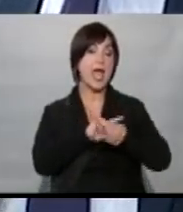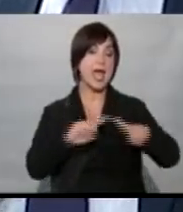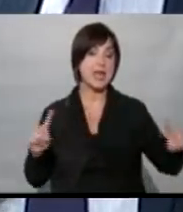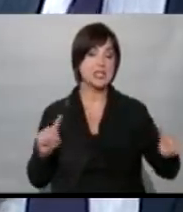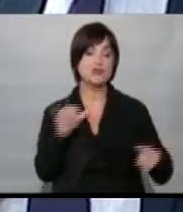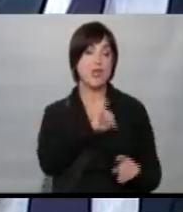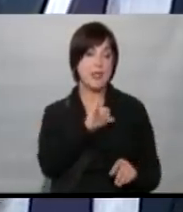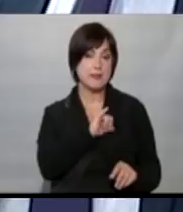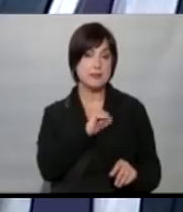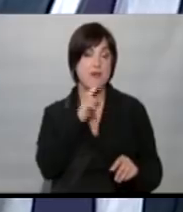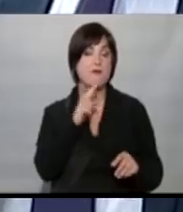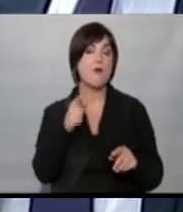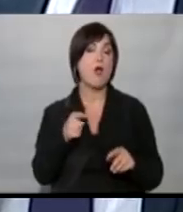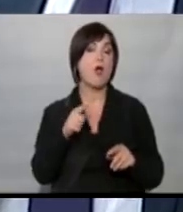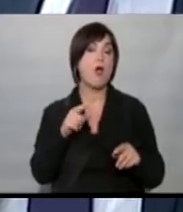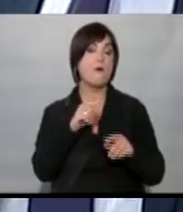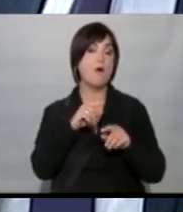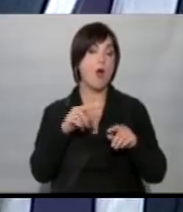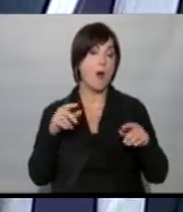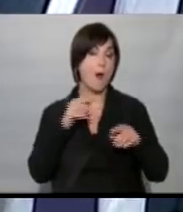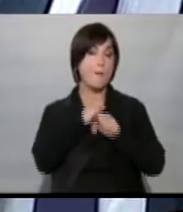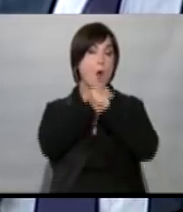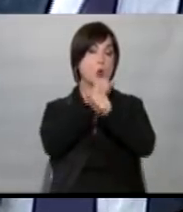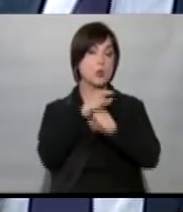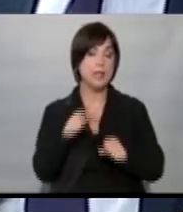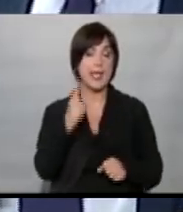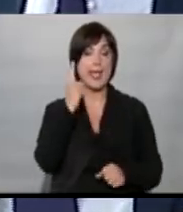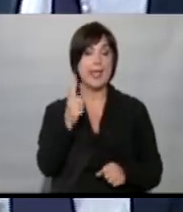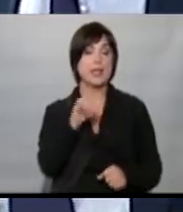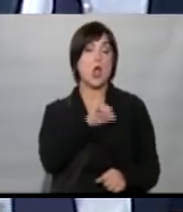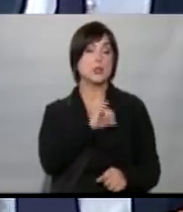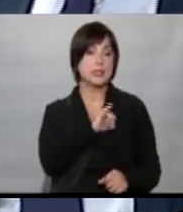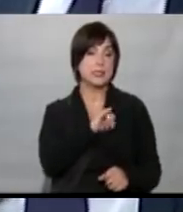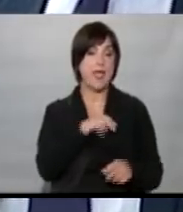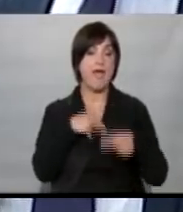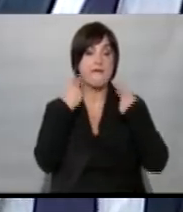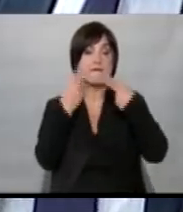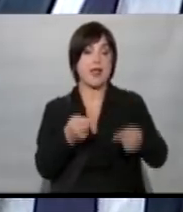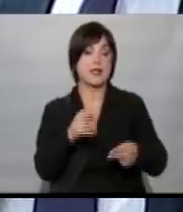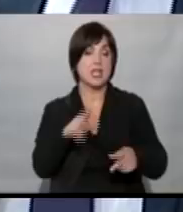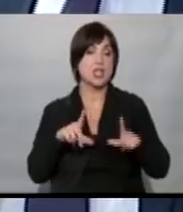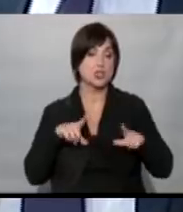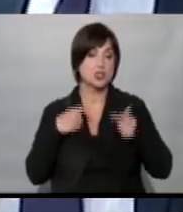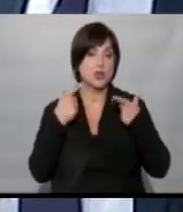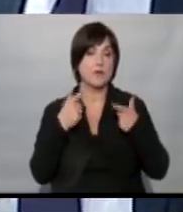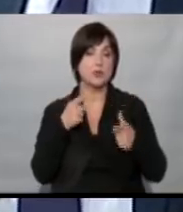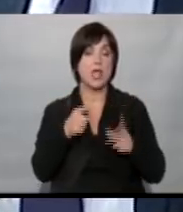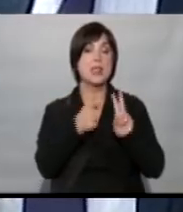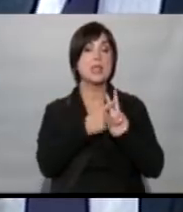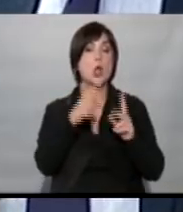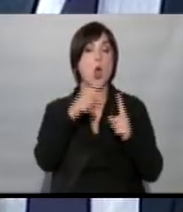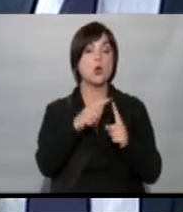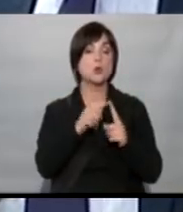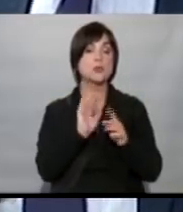различните интереси во кампусот бойкотиран. Од кои што еден од интересите е враќање назад во живот на Никола